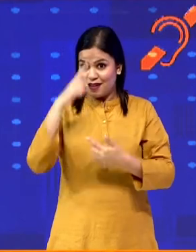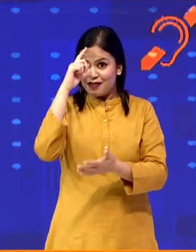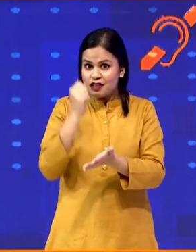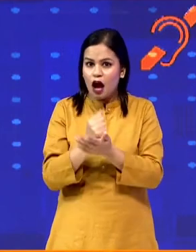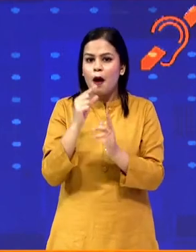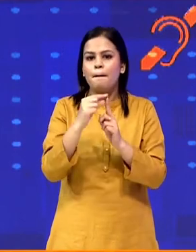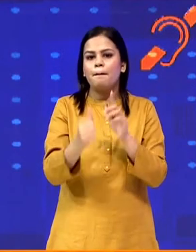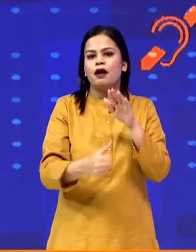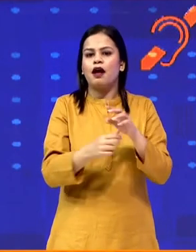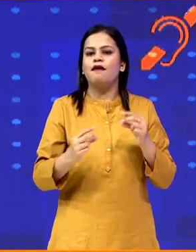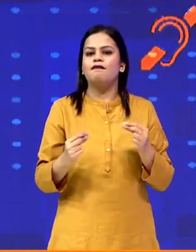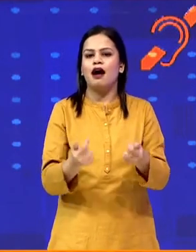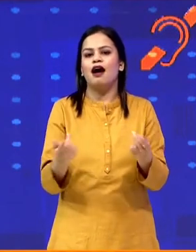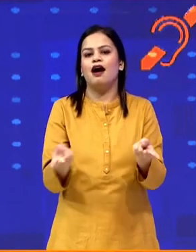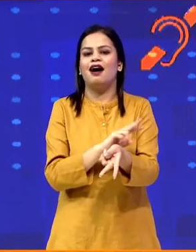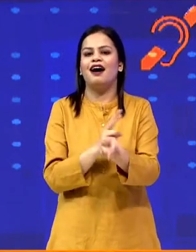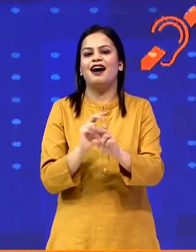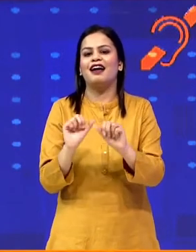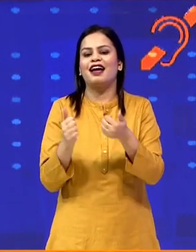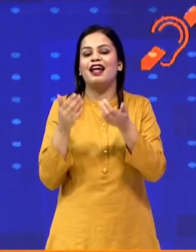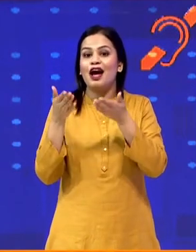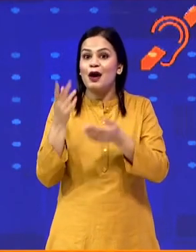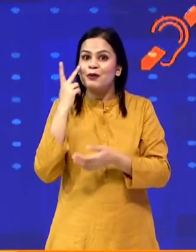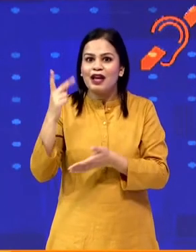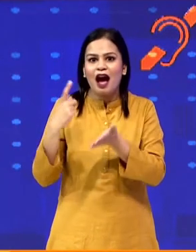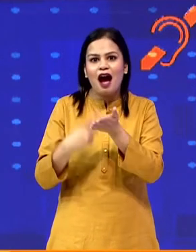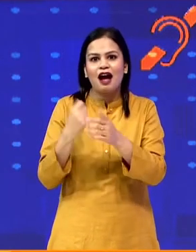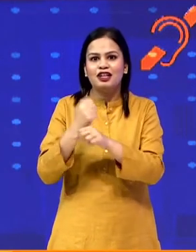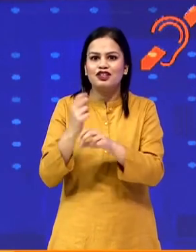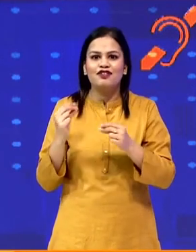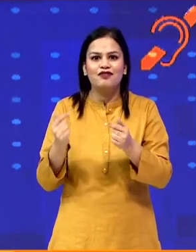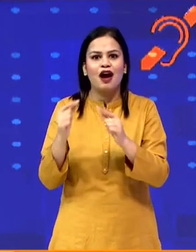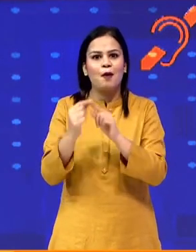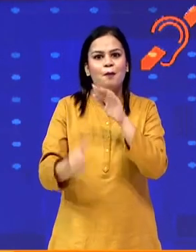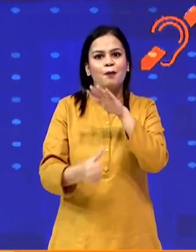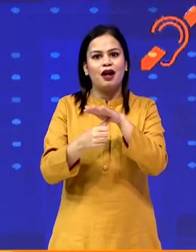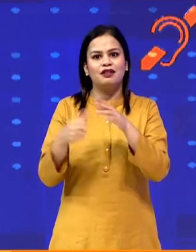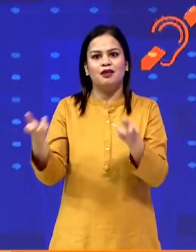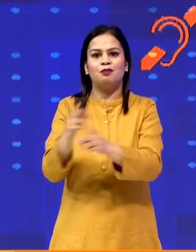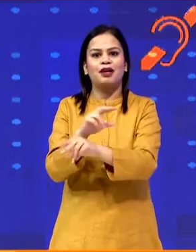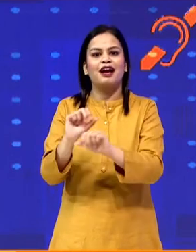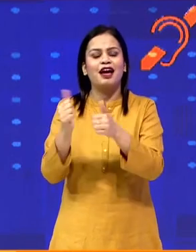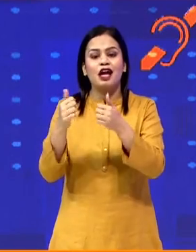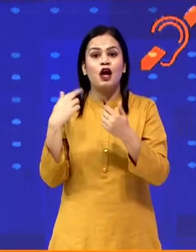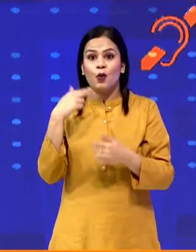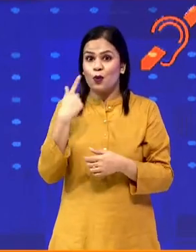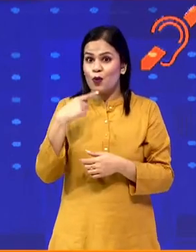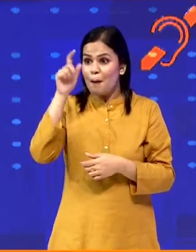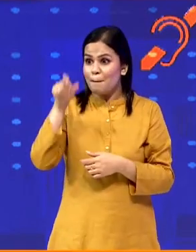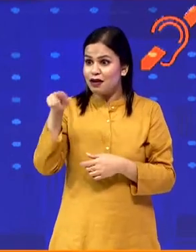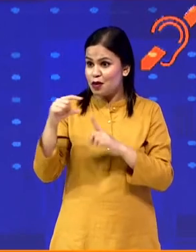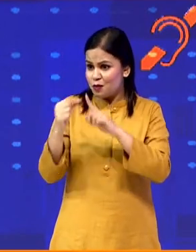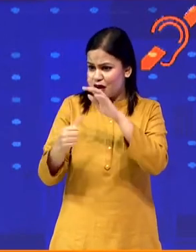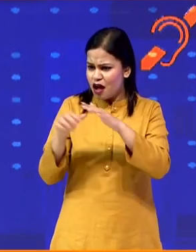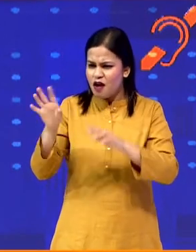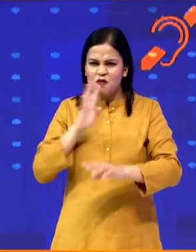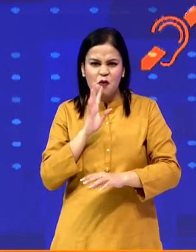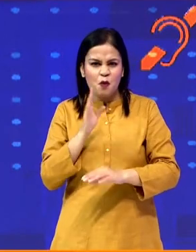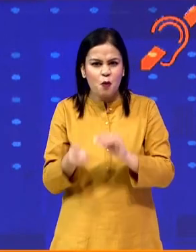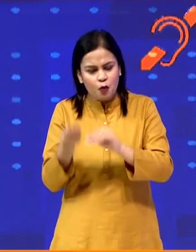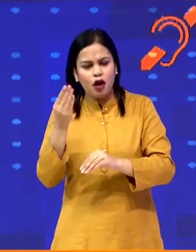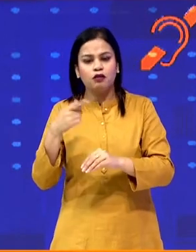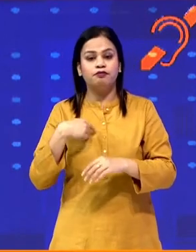हर दूसरे दिन चेंज करना पड़ता है प्रेसिडेंट उसने अगर कोई ज्यादा बोला इसको हटा दो उसकी जगह दूसरा